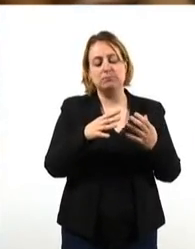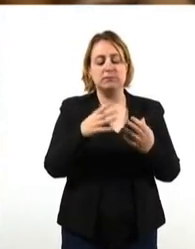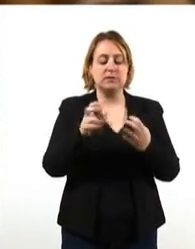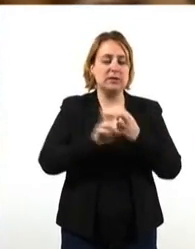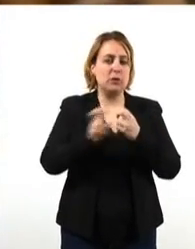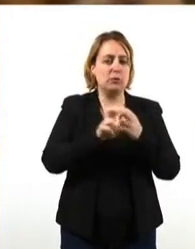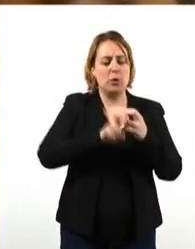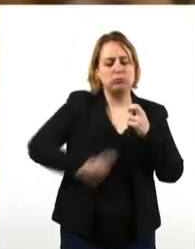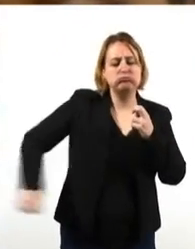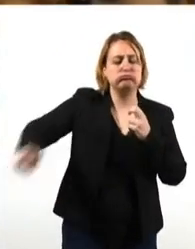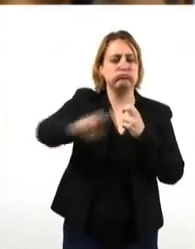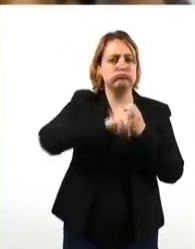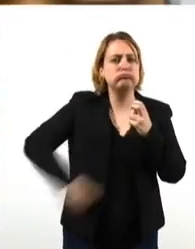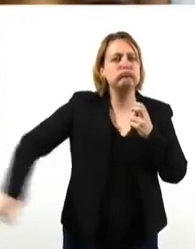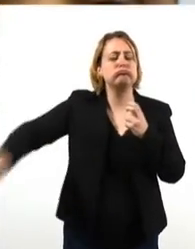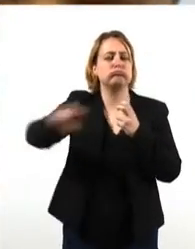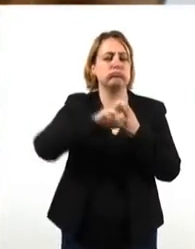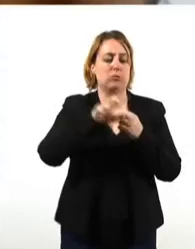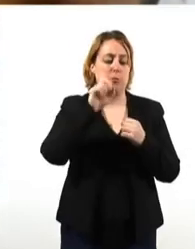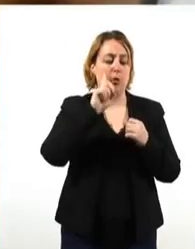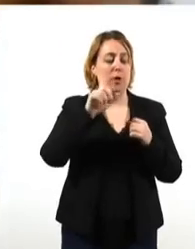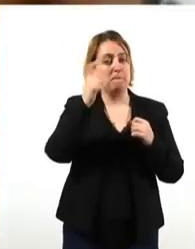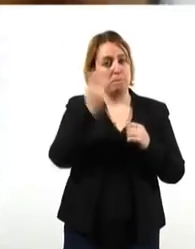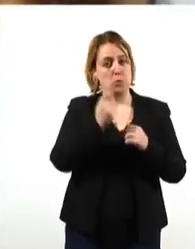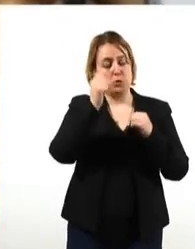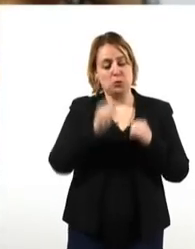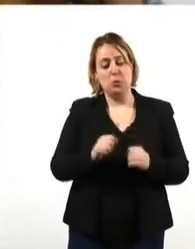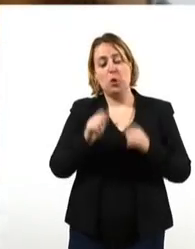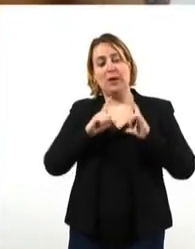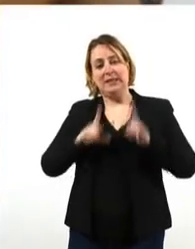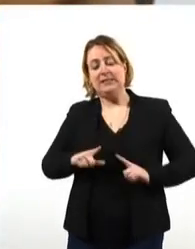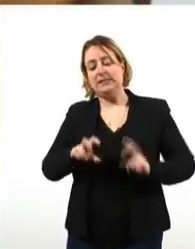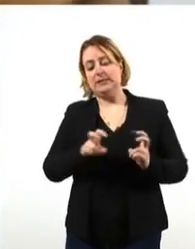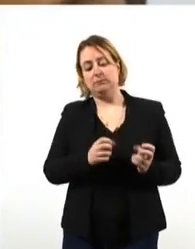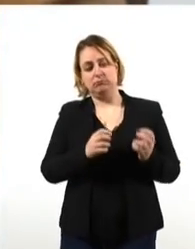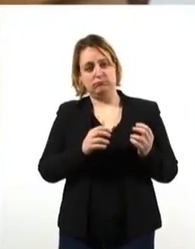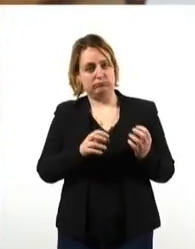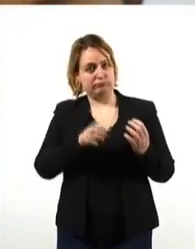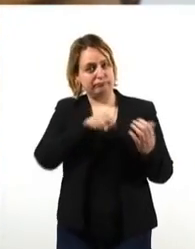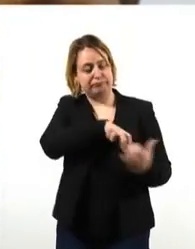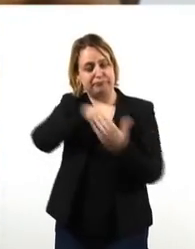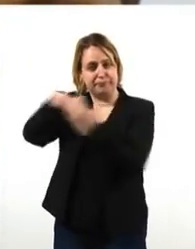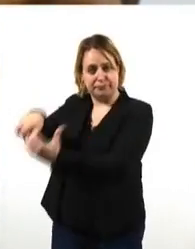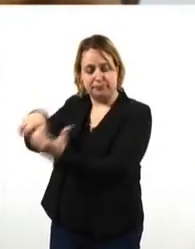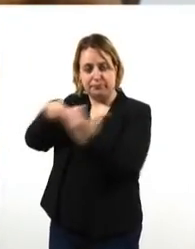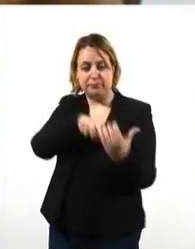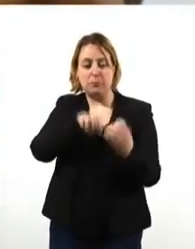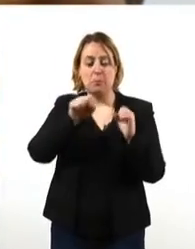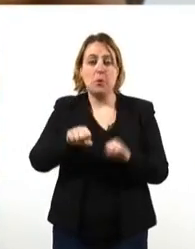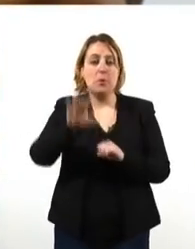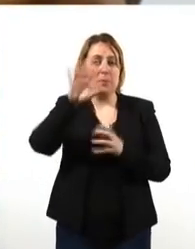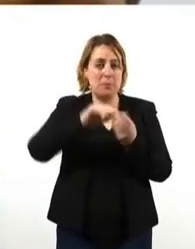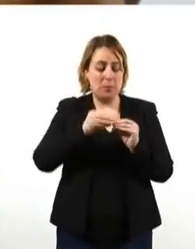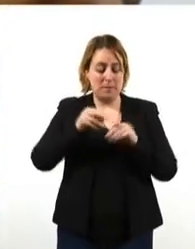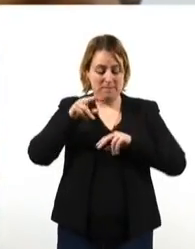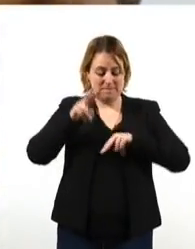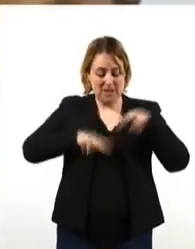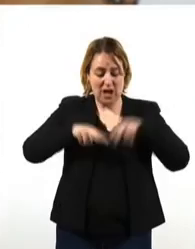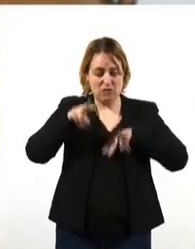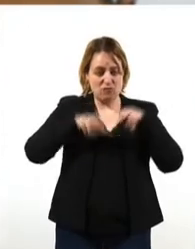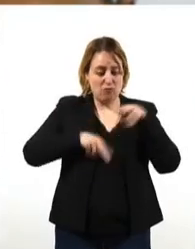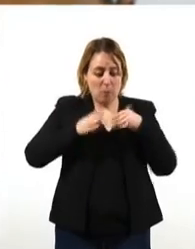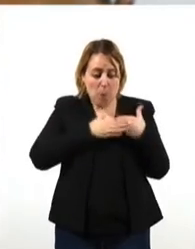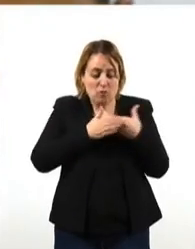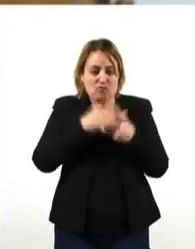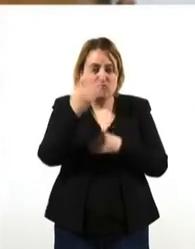nous desservir sur les lycées, mais il y a plein de petits villages autour qui, en fait, sont pas si loin au final des arrêts de bus, mais suffisamment loin